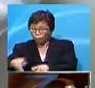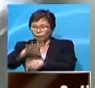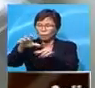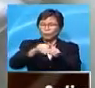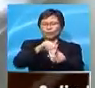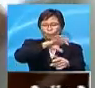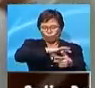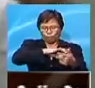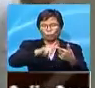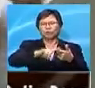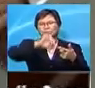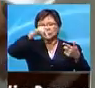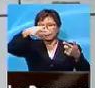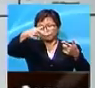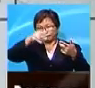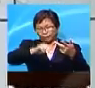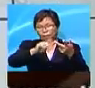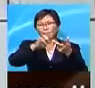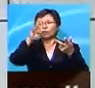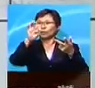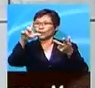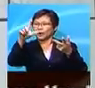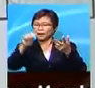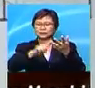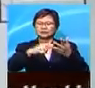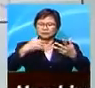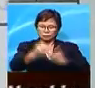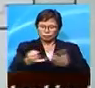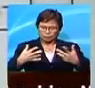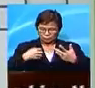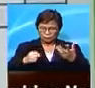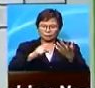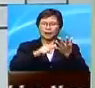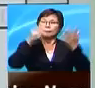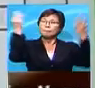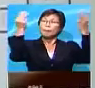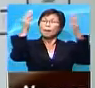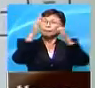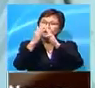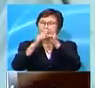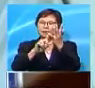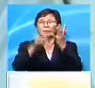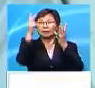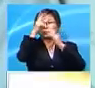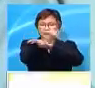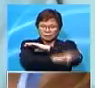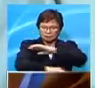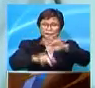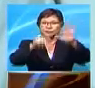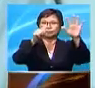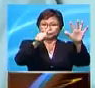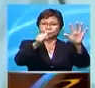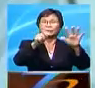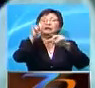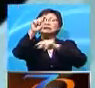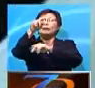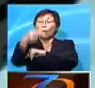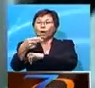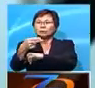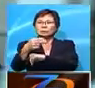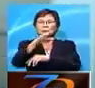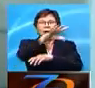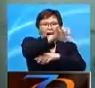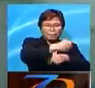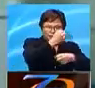PDM jpam rela jabatan kesihatan Negeri Majlis perbandaran dan kerajaan negeri tabung Haji juga mengambil